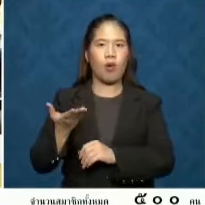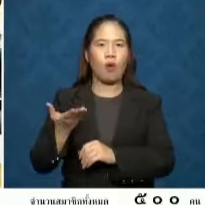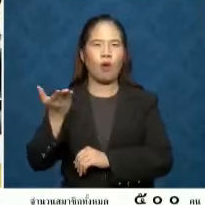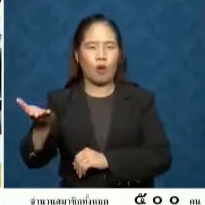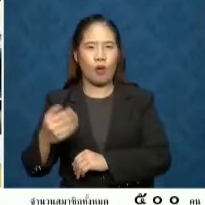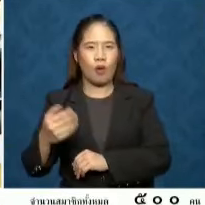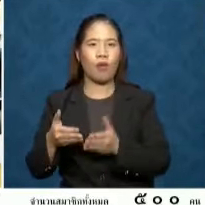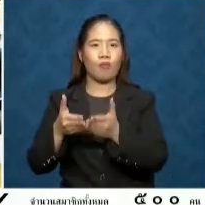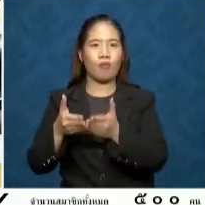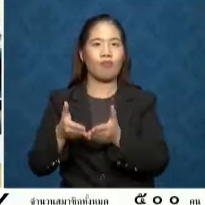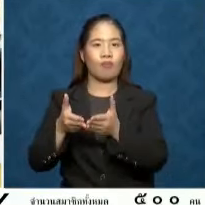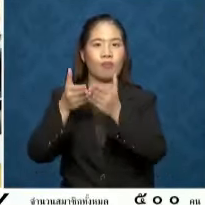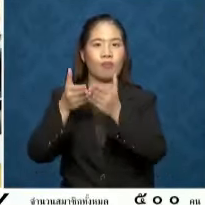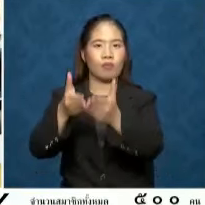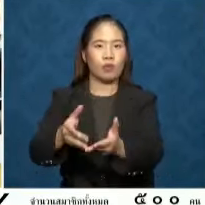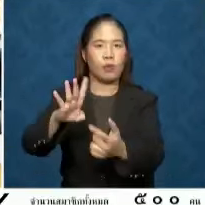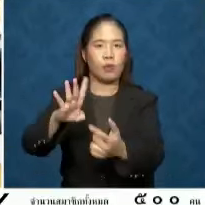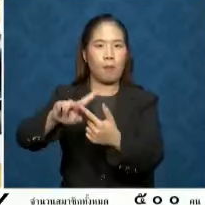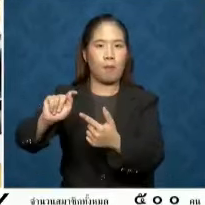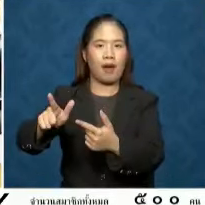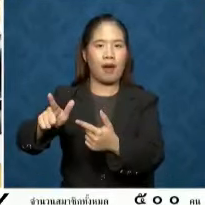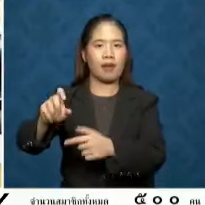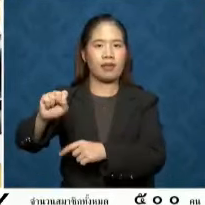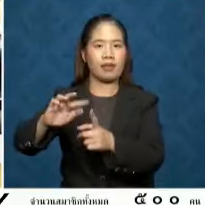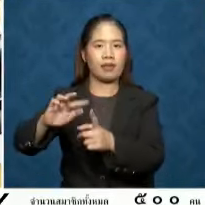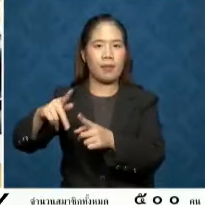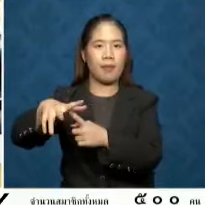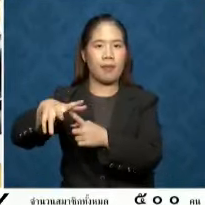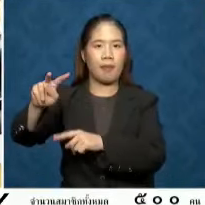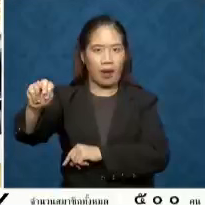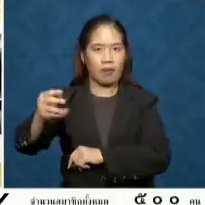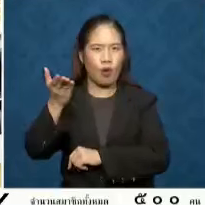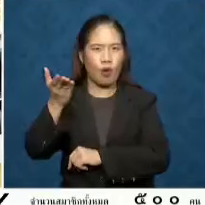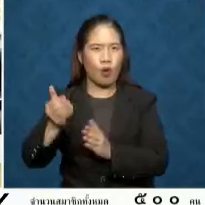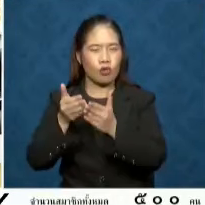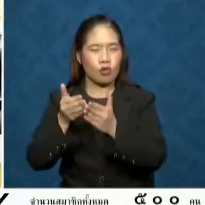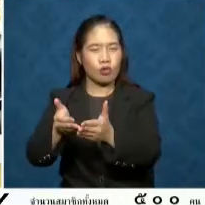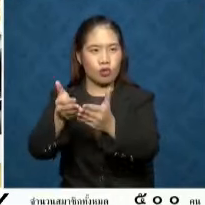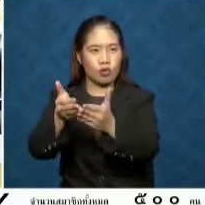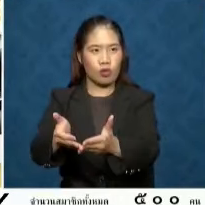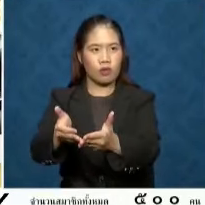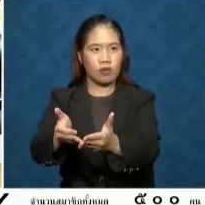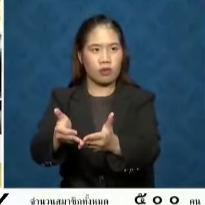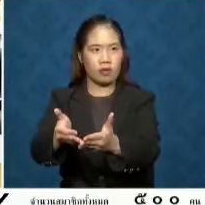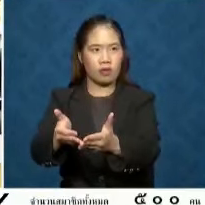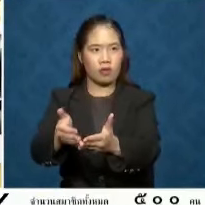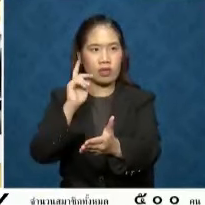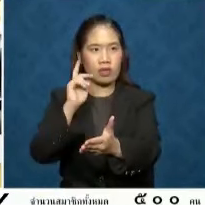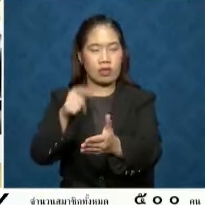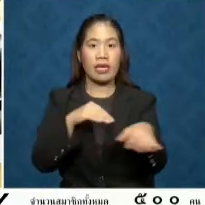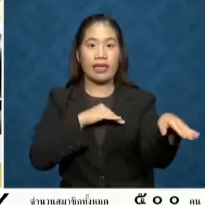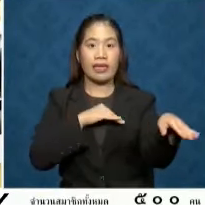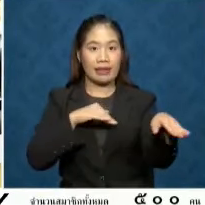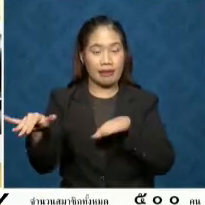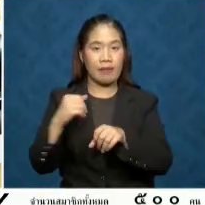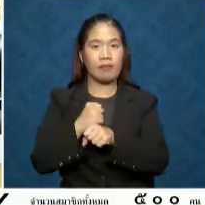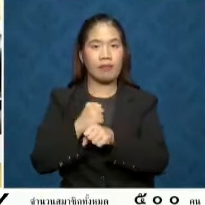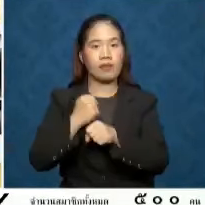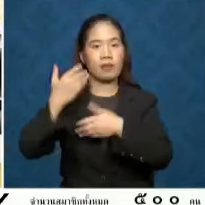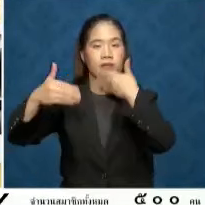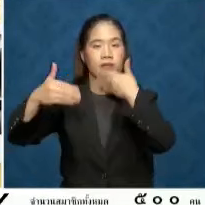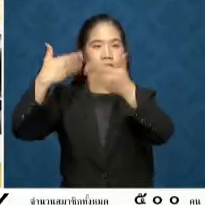านแล้วผบ.กองเรือภาคหนึ่งที่อยู่ที่หาดทรายลีนั่นแหละก็ไปเพื่อจะเตรียมทำพิธีเสด็จเตี่ย